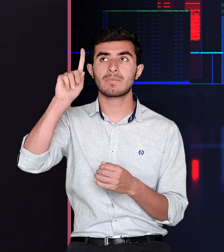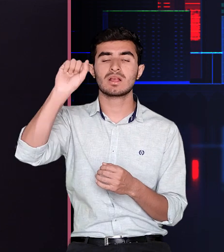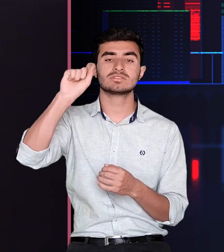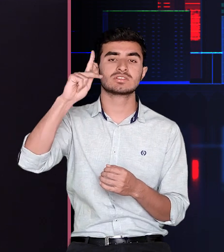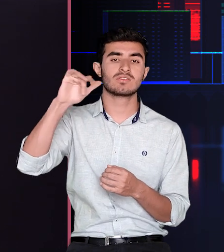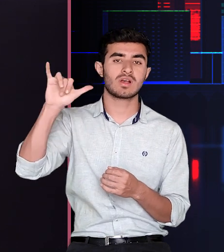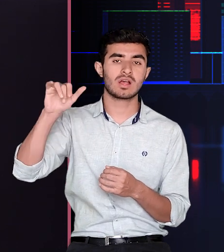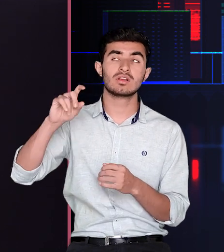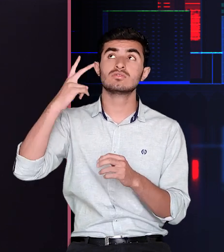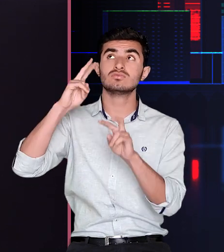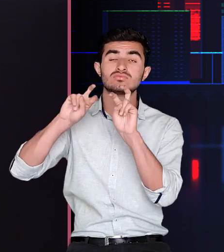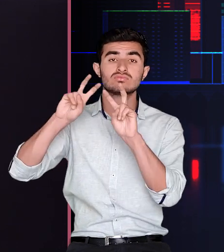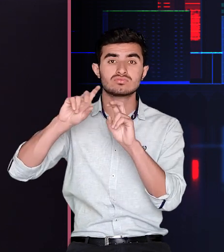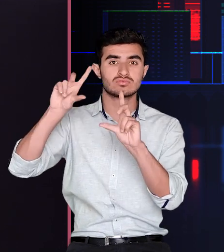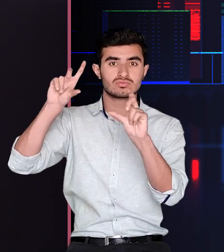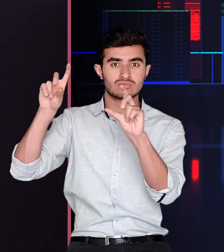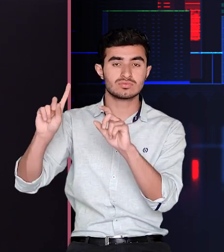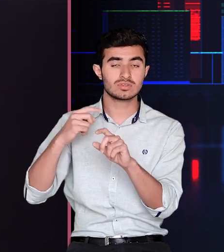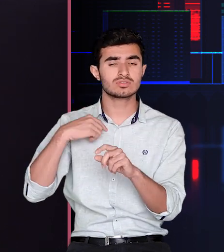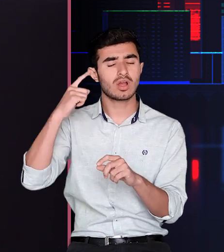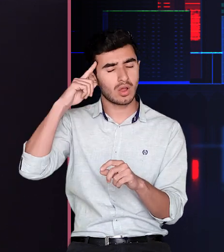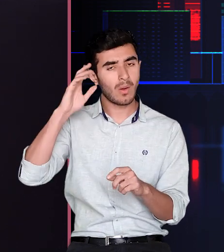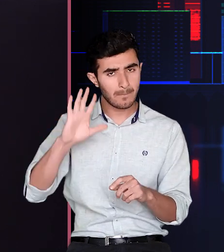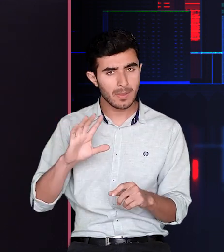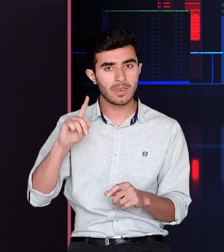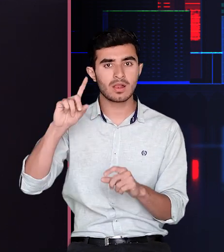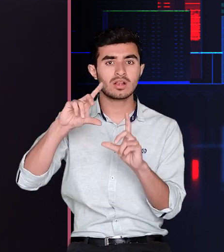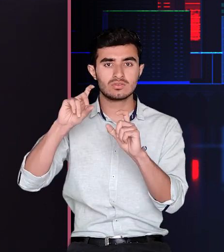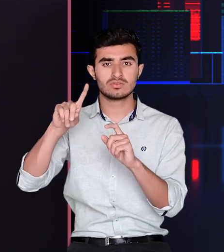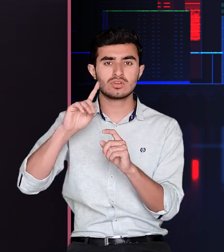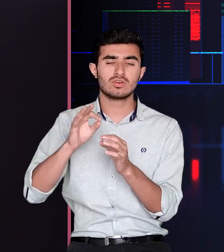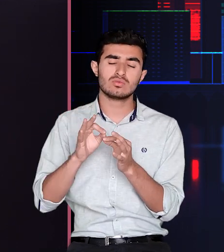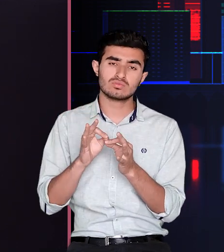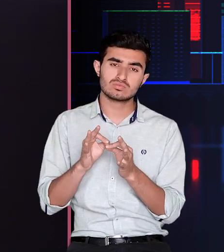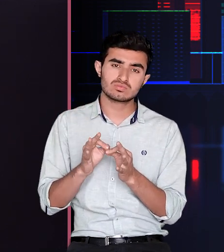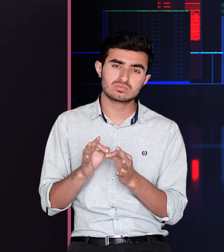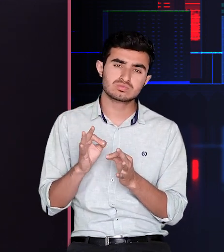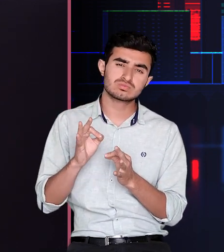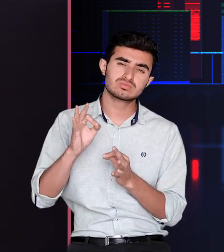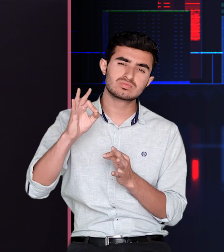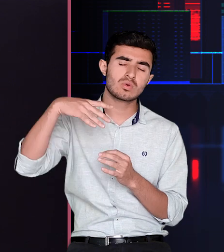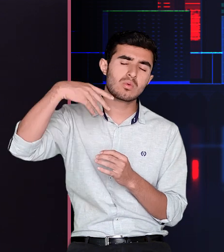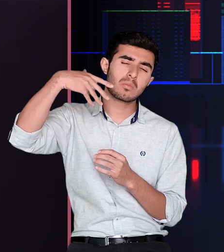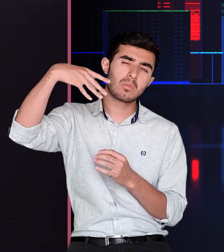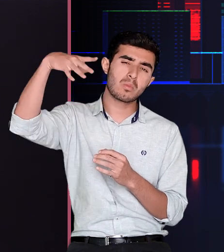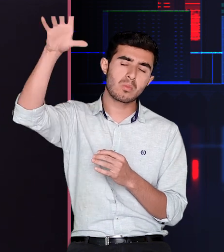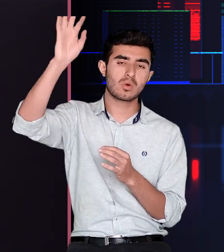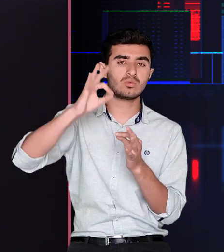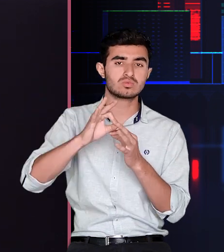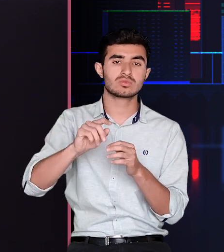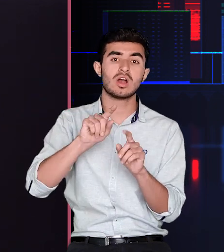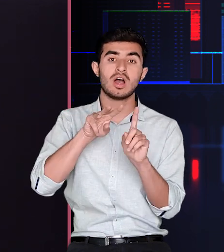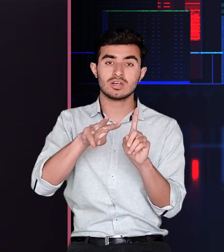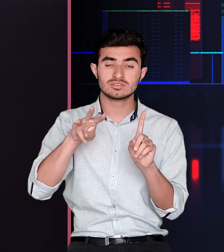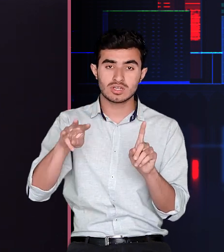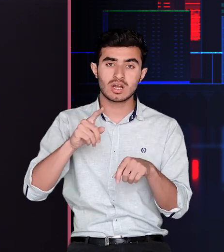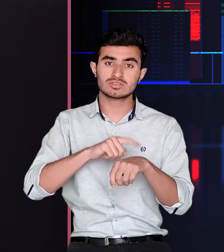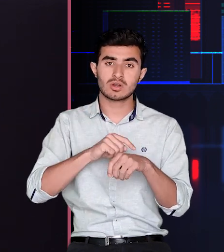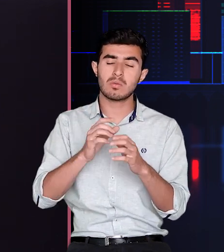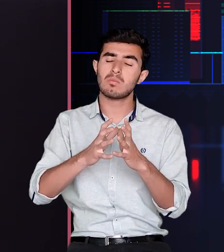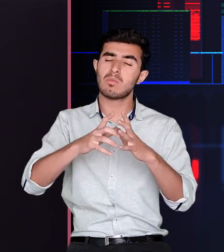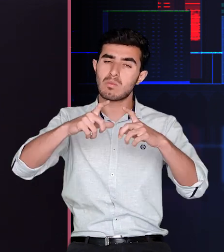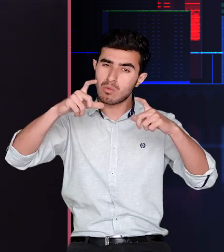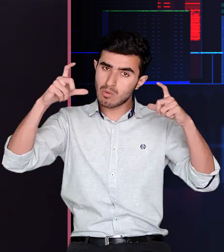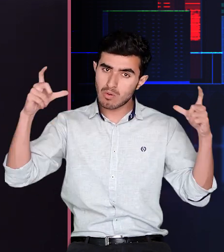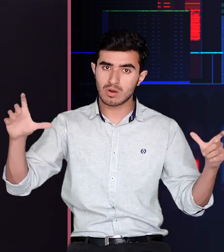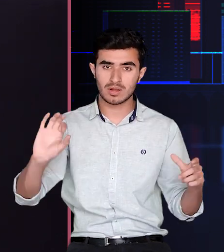रहा हूँ ना, ये एटलीस्ट हाँ हमारे सोलर सिस्टम से कोई 1000 गुना ज़्यादा बड़ी है, ठीक है, हम वी आर